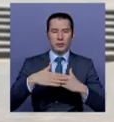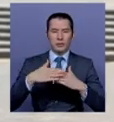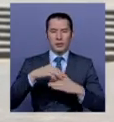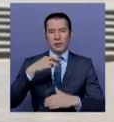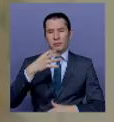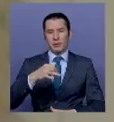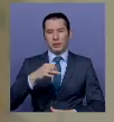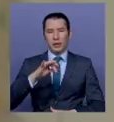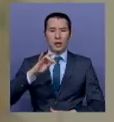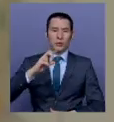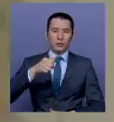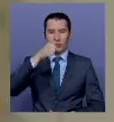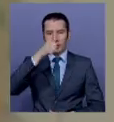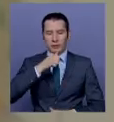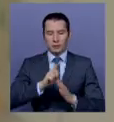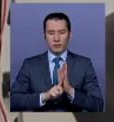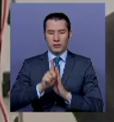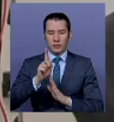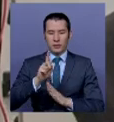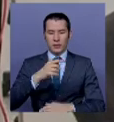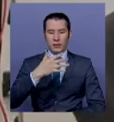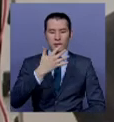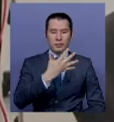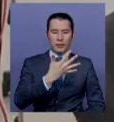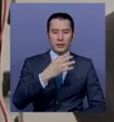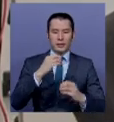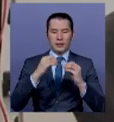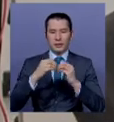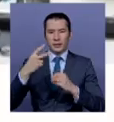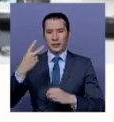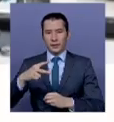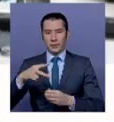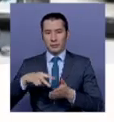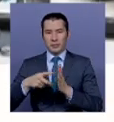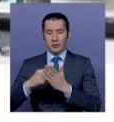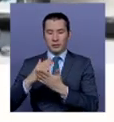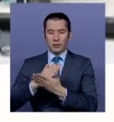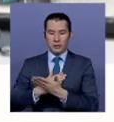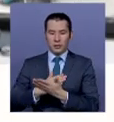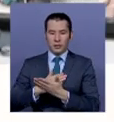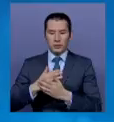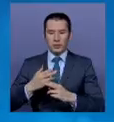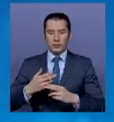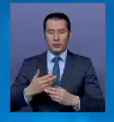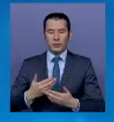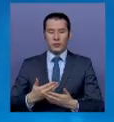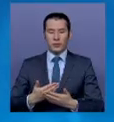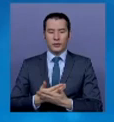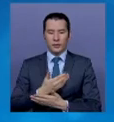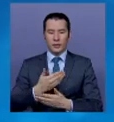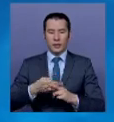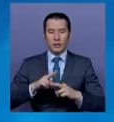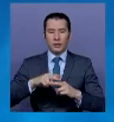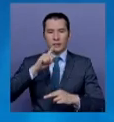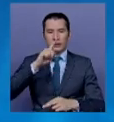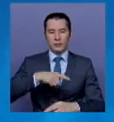басталады деп отыр. Сонымен 5-10-20 пилоттық жобасы нұрлы жер бағдарламасының жаңа бағыты. Олар қала баспаналы болу үшін келесіні ескеру керек.